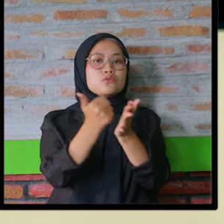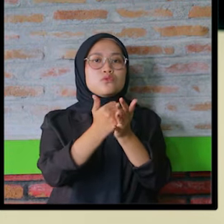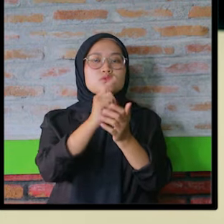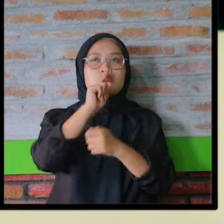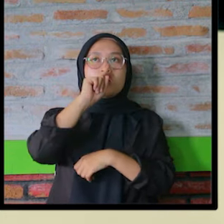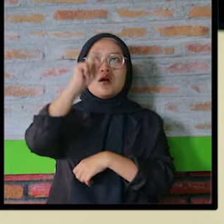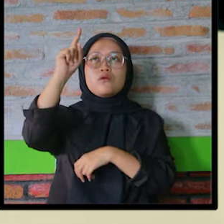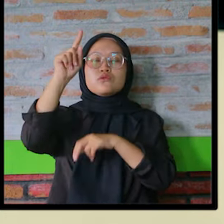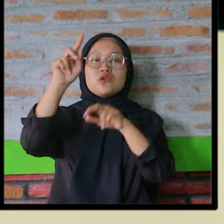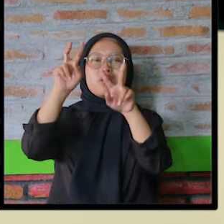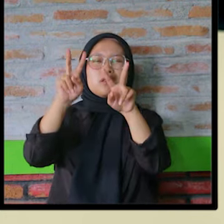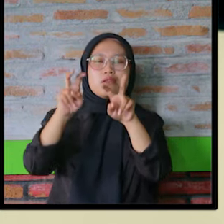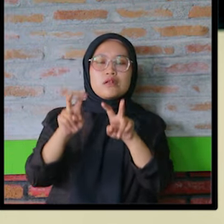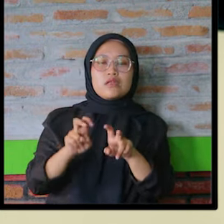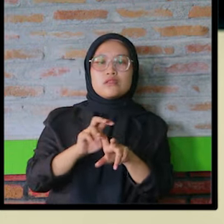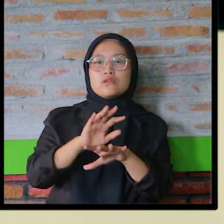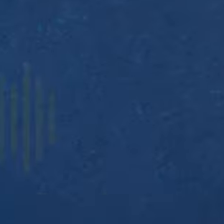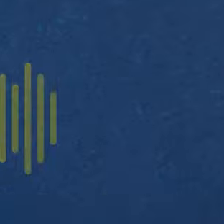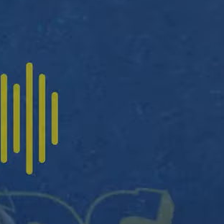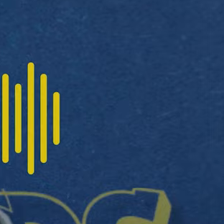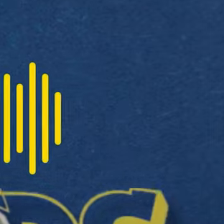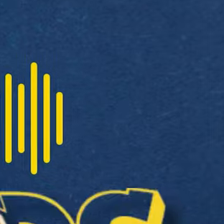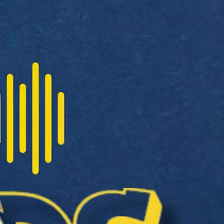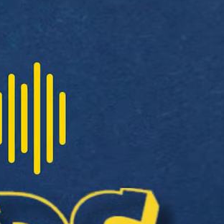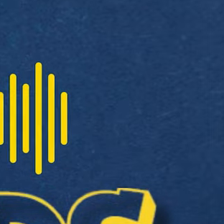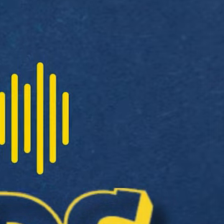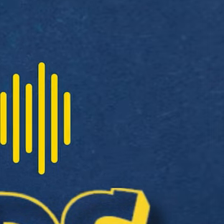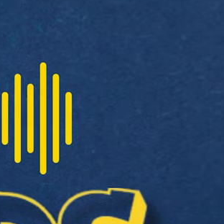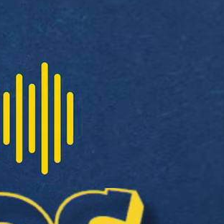terhadap segala apa yang kamu kerjakan